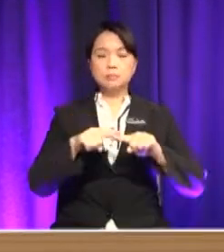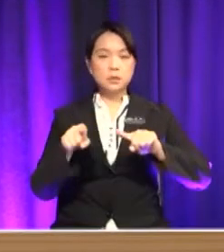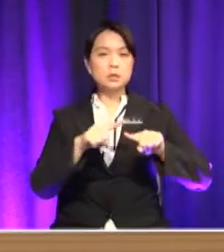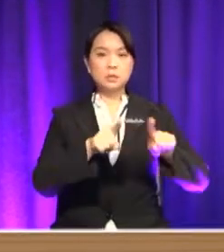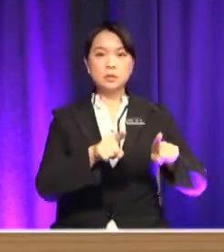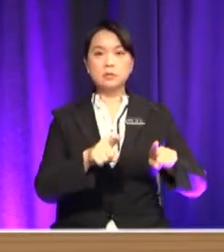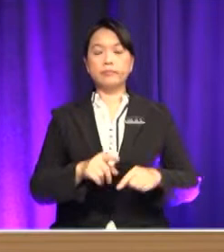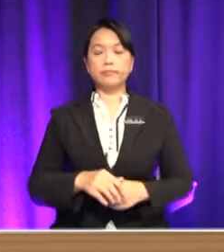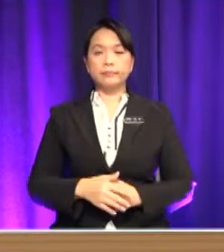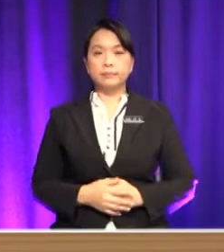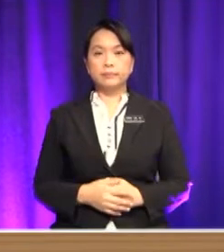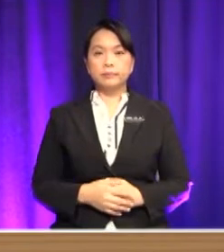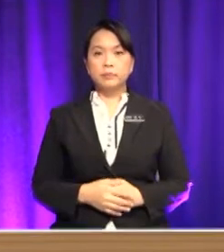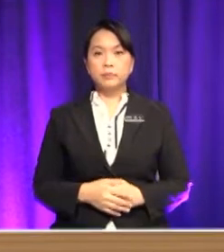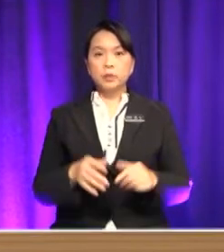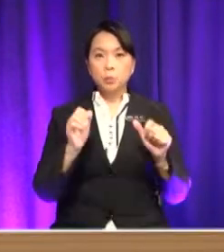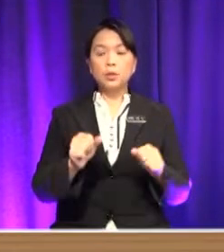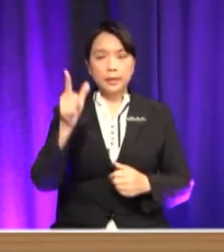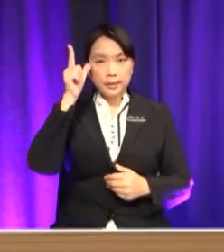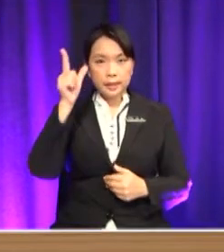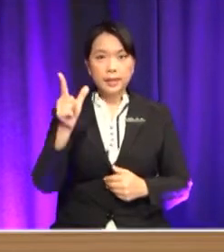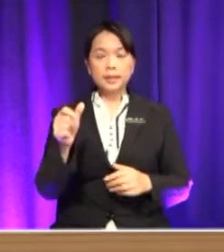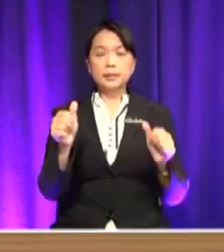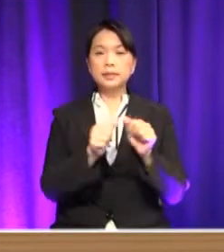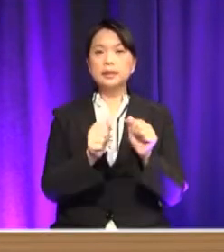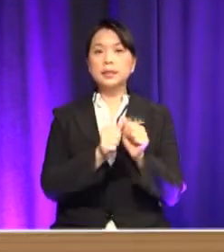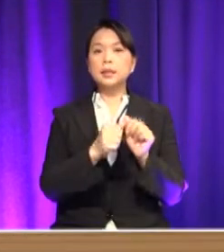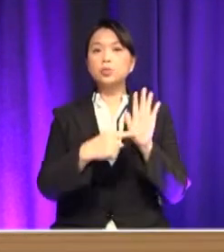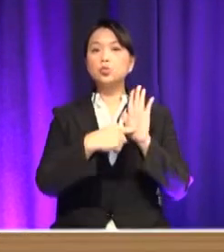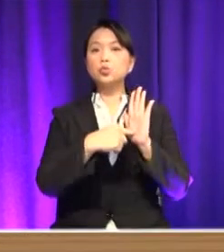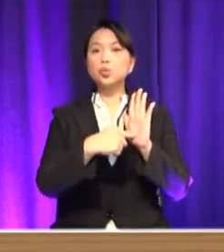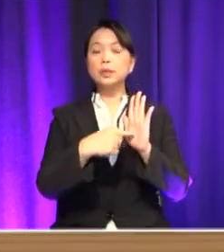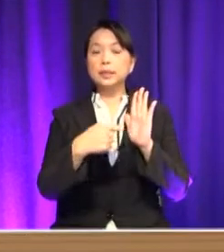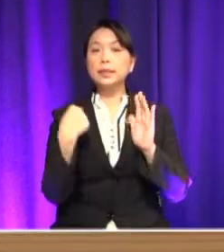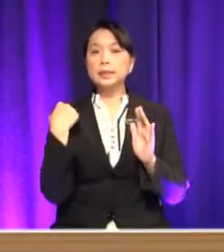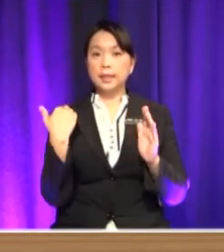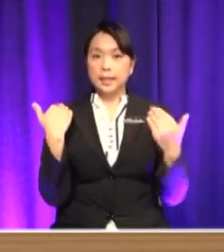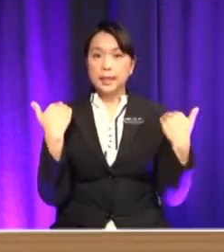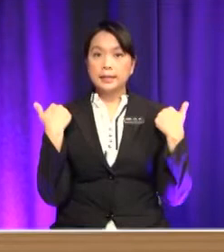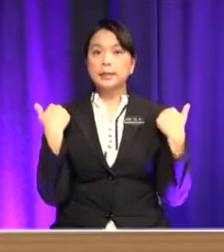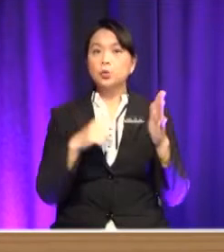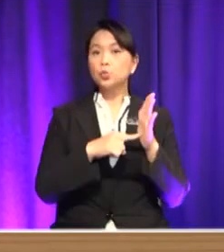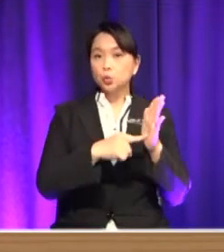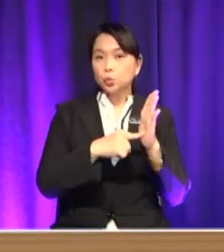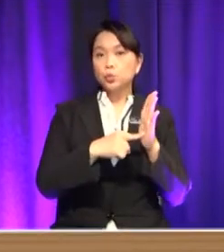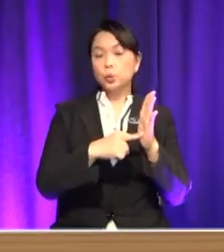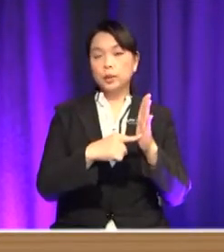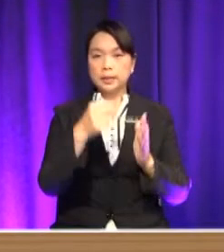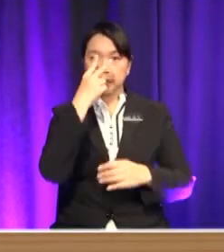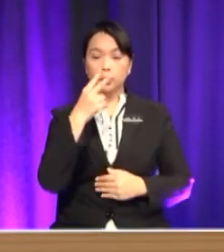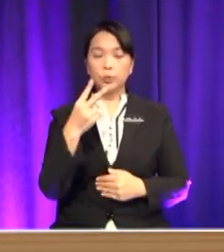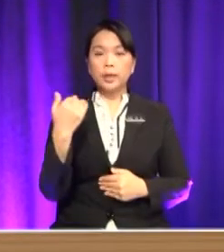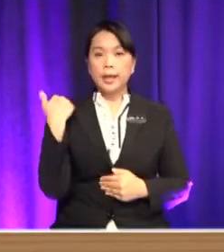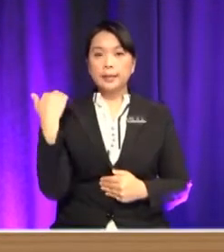boleh lihat dari petunjuk yang diberikan. Dia akan tuliskan tapak cadangan. Okey, dekat tapak